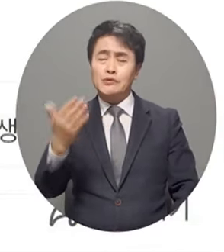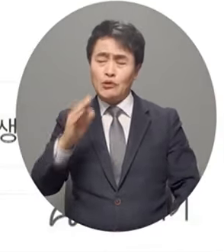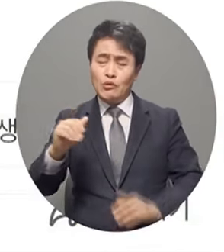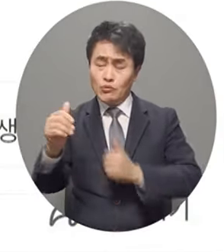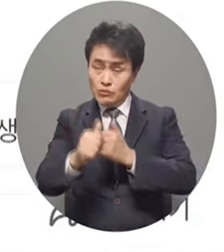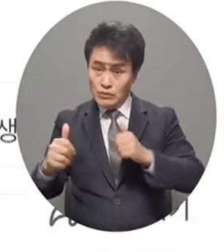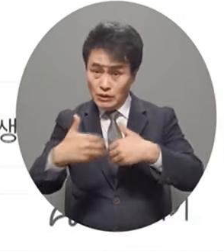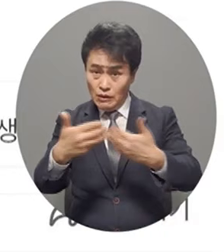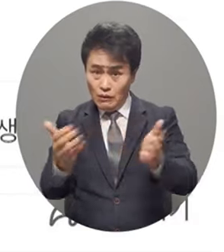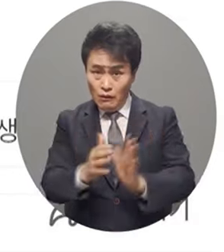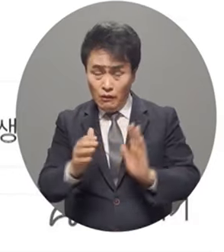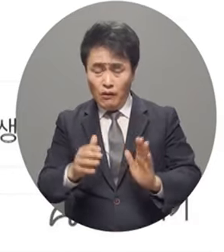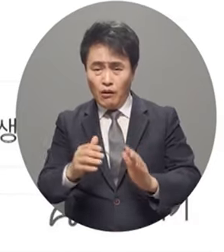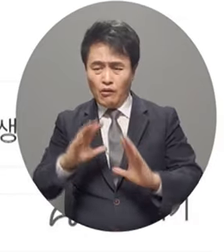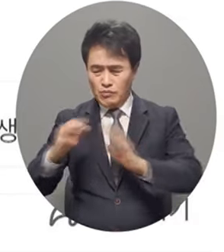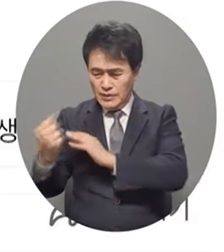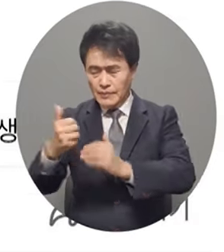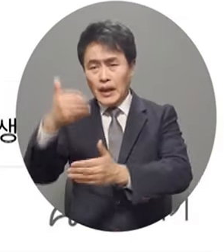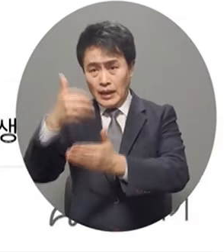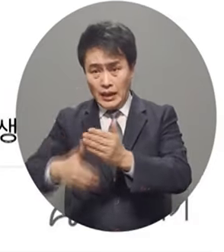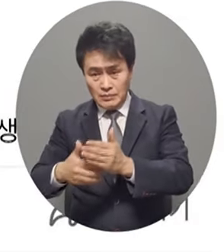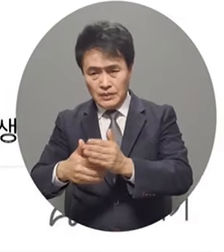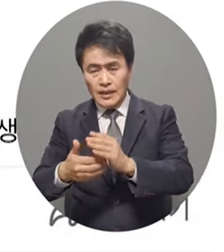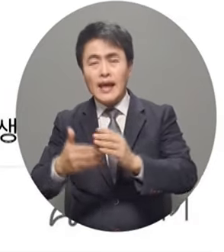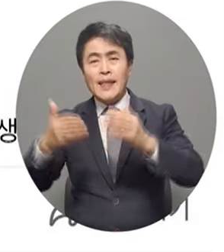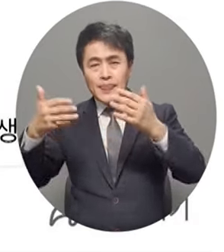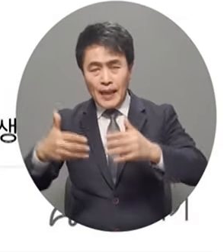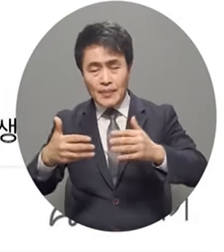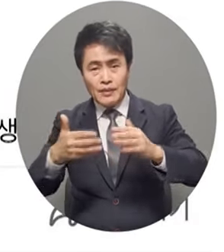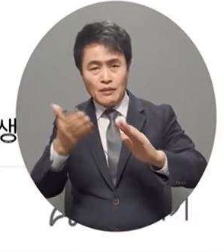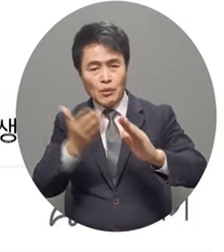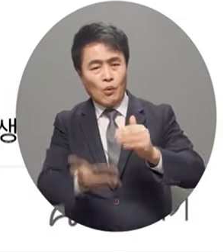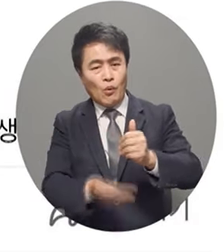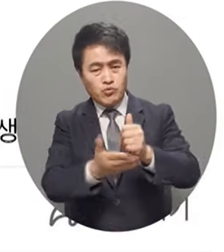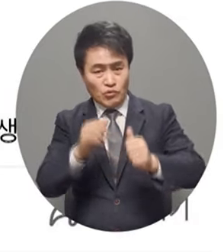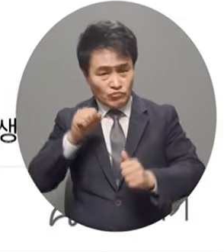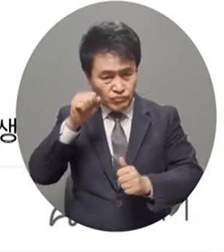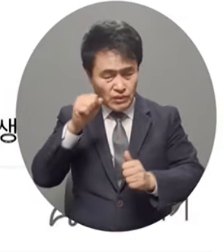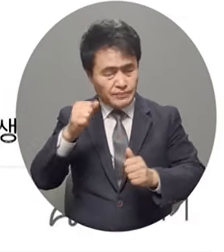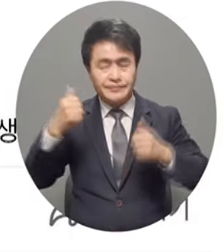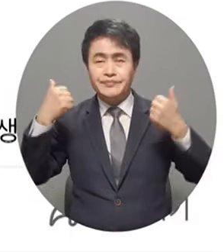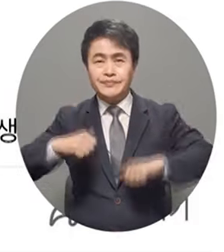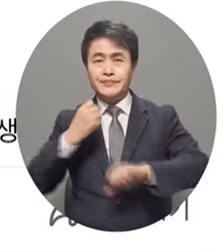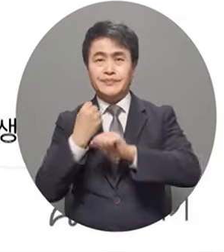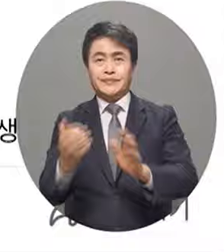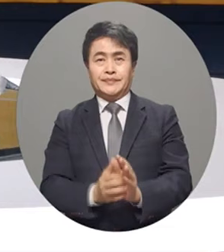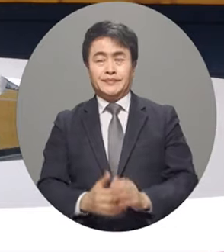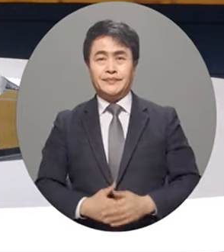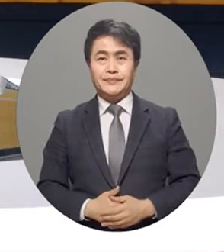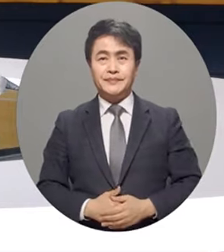잔류를 선언하고 다만 공천 신청은 하지 않겠다고 밝혔습니다. MBC 뉴스 김민영입니다.